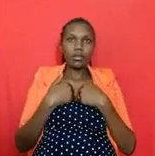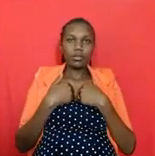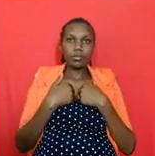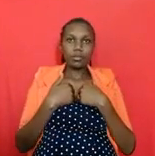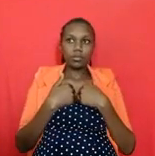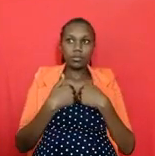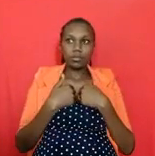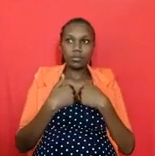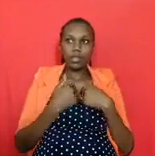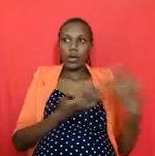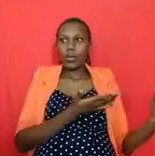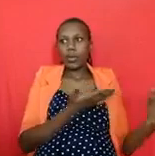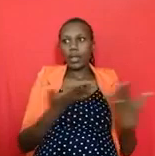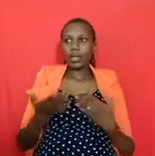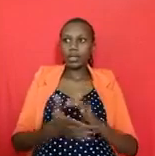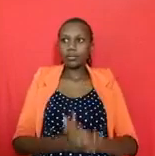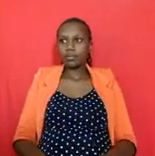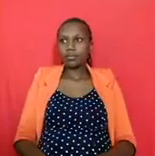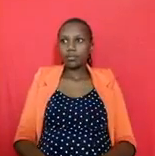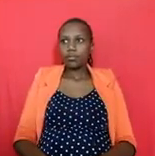amwikire karibu Jerithande.